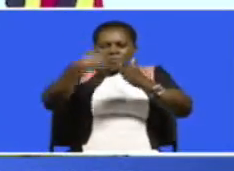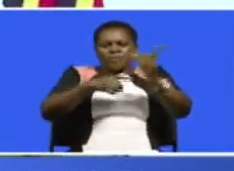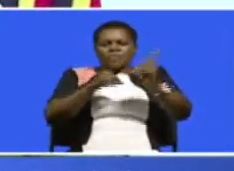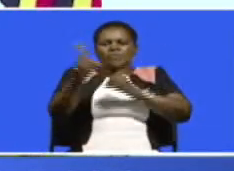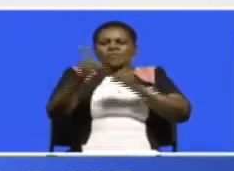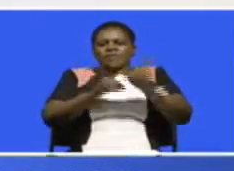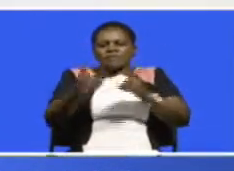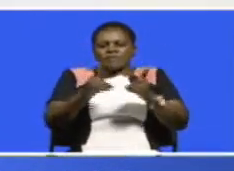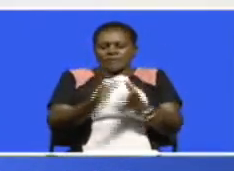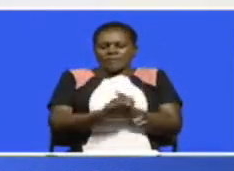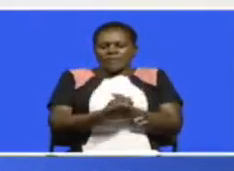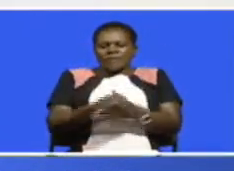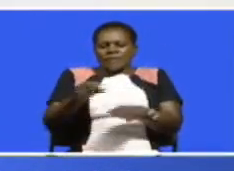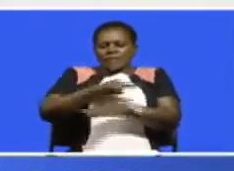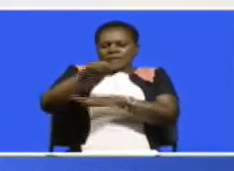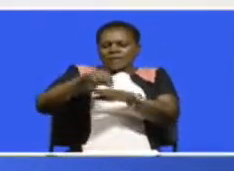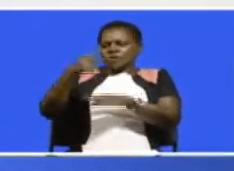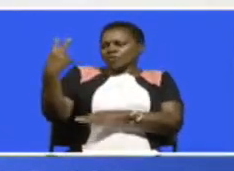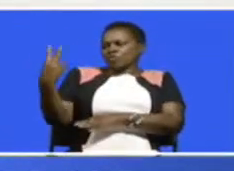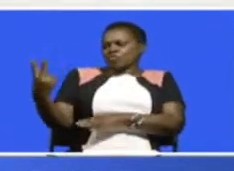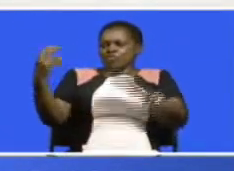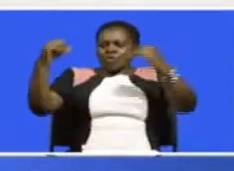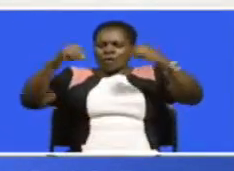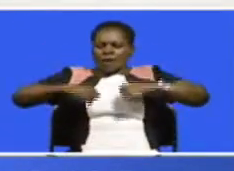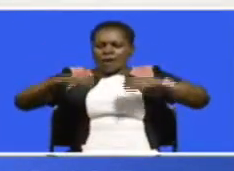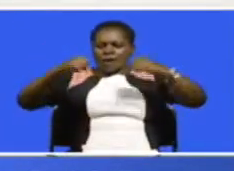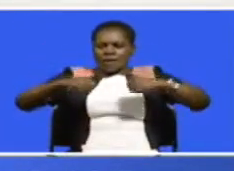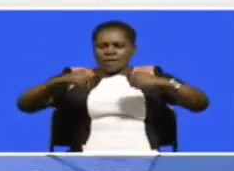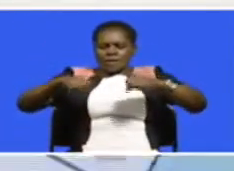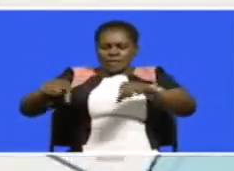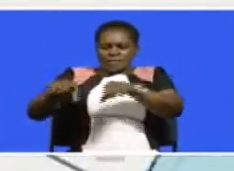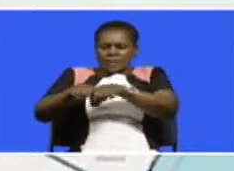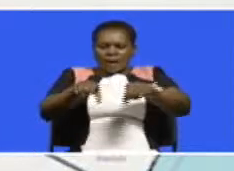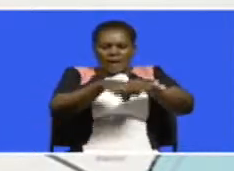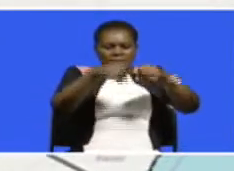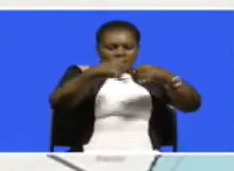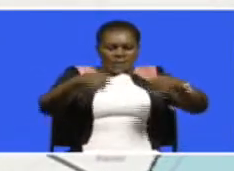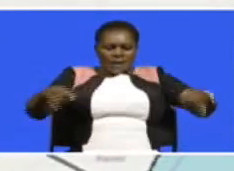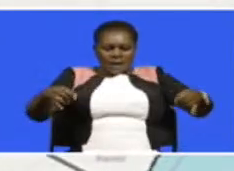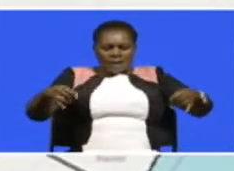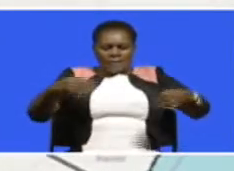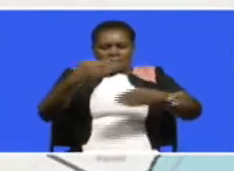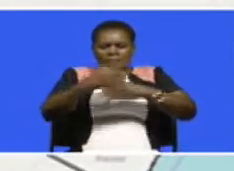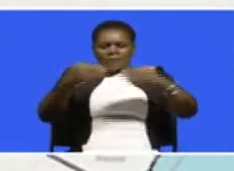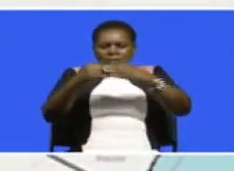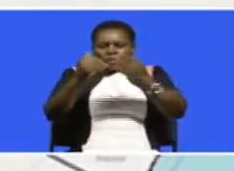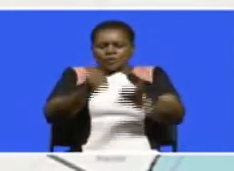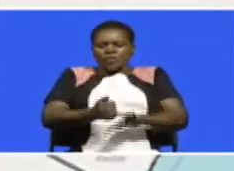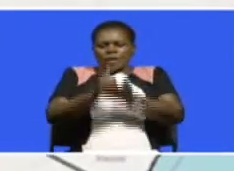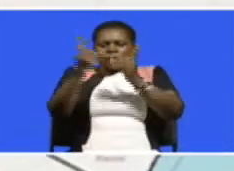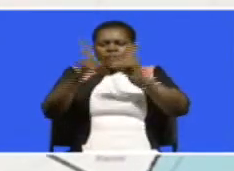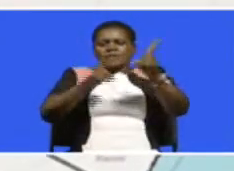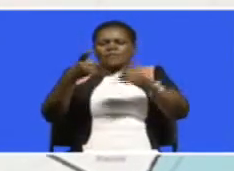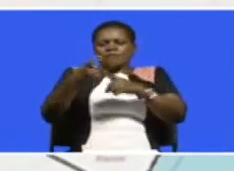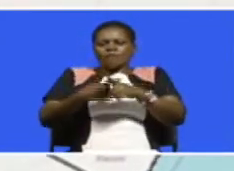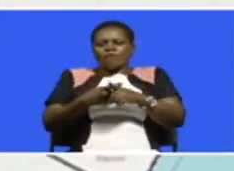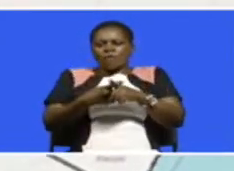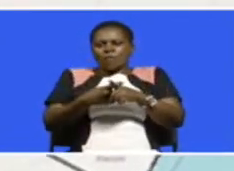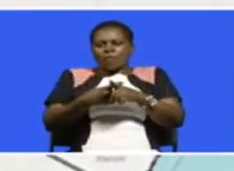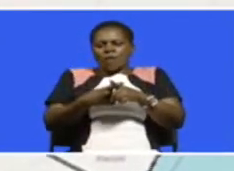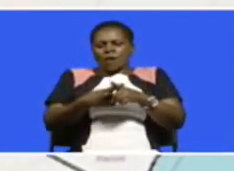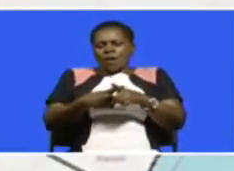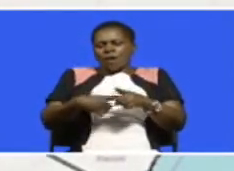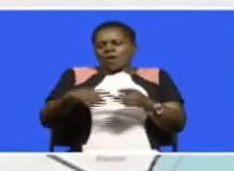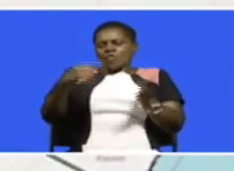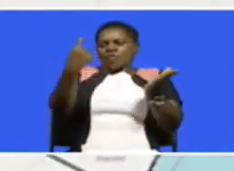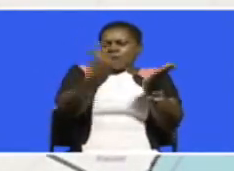wa bidhaa. Mataifa hayo mawili yamekubaliana kujenga bomba la mafuta litakalofanikisha usafirishaji wa mafuta kutoka wilaya ya